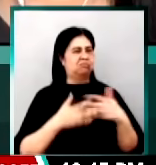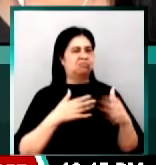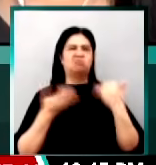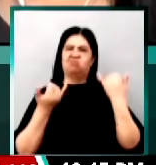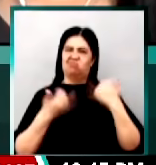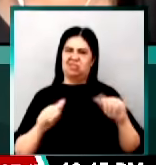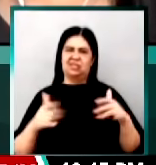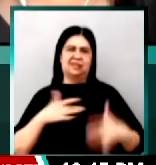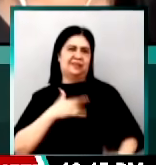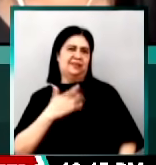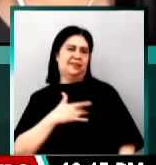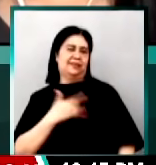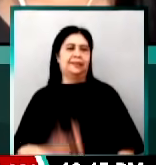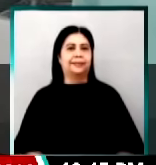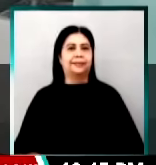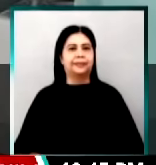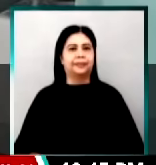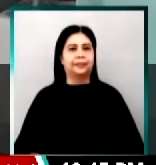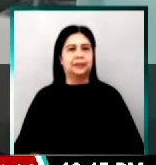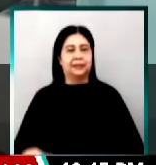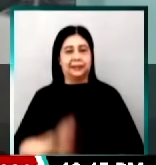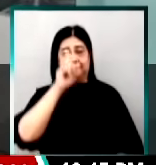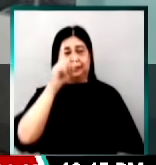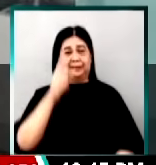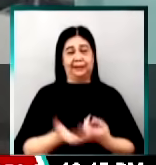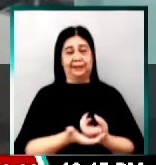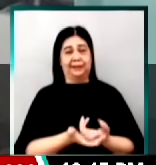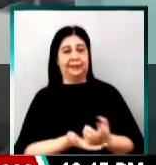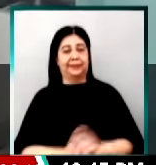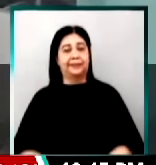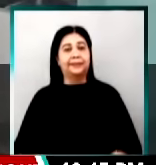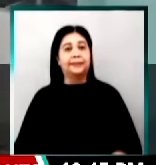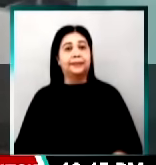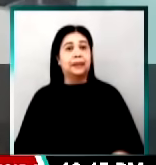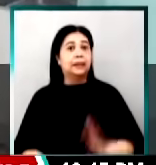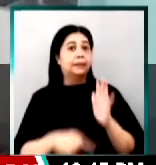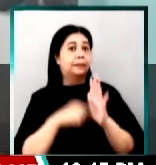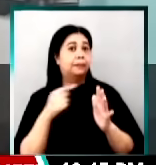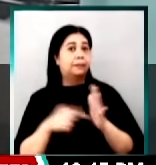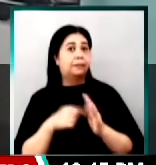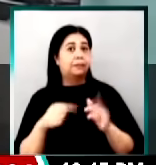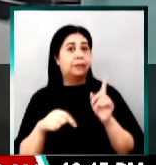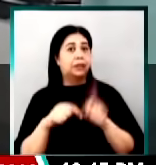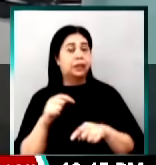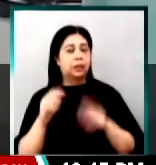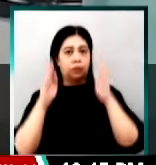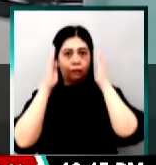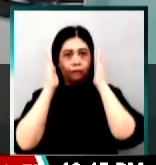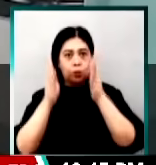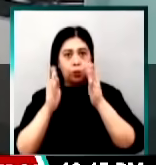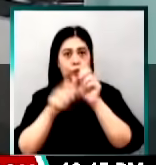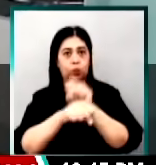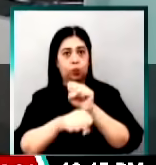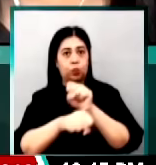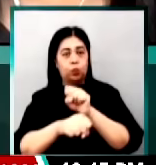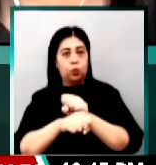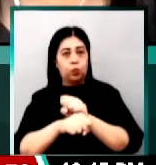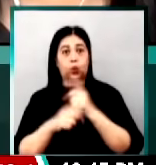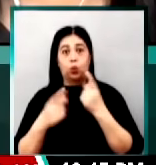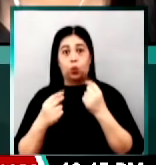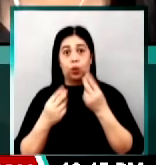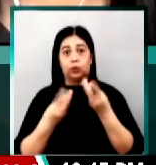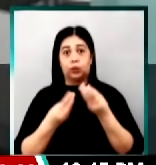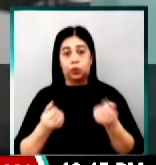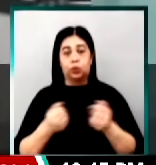feeling. Irritable pa rin. Kung minsan hindi raw siya makapag-focus sa trabaho, ang solusyon niya.